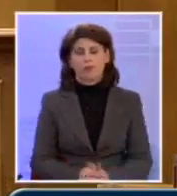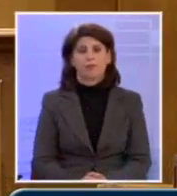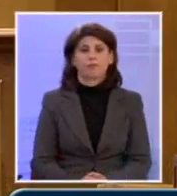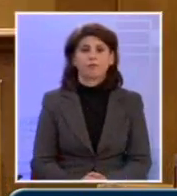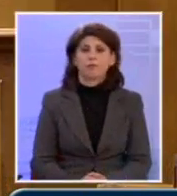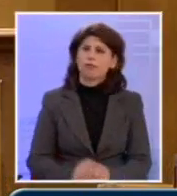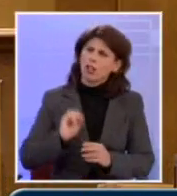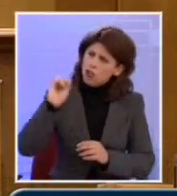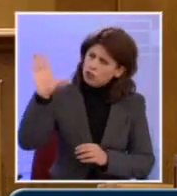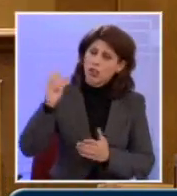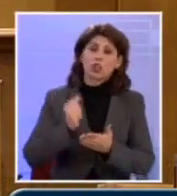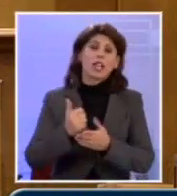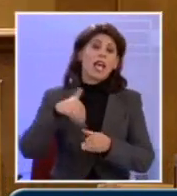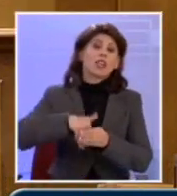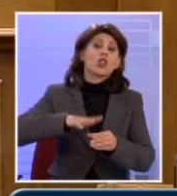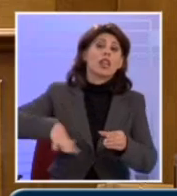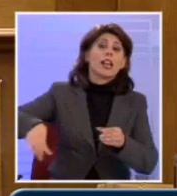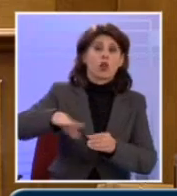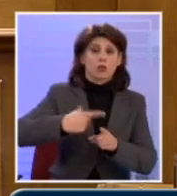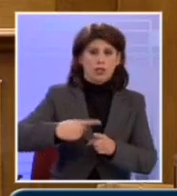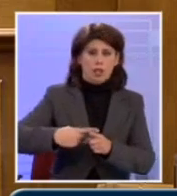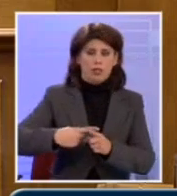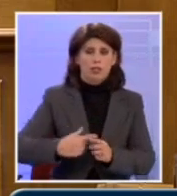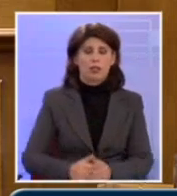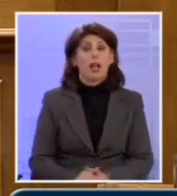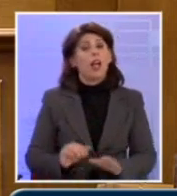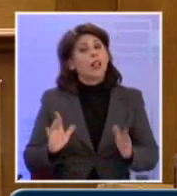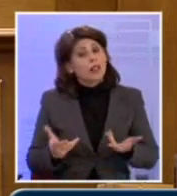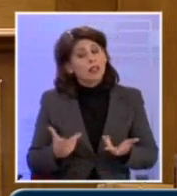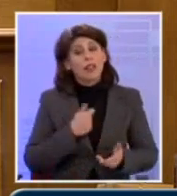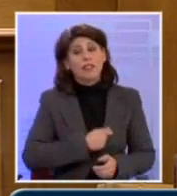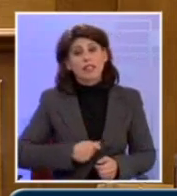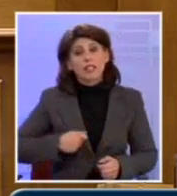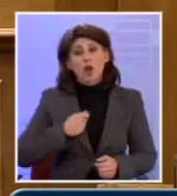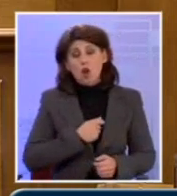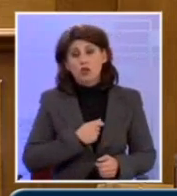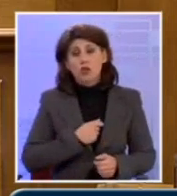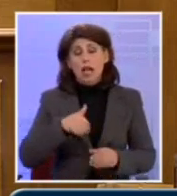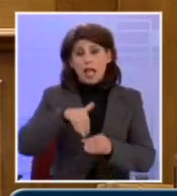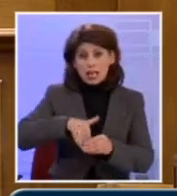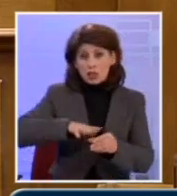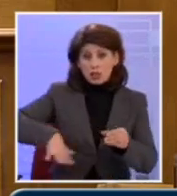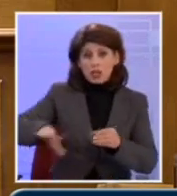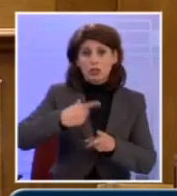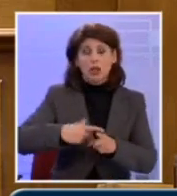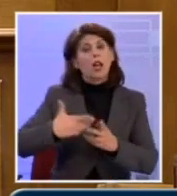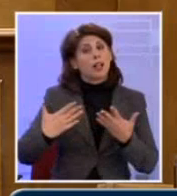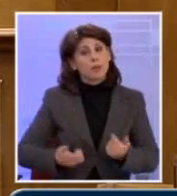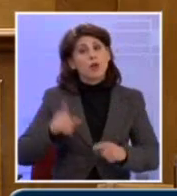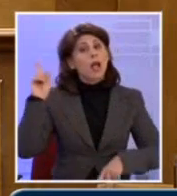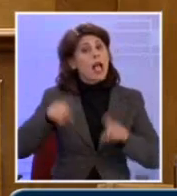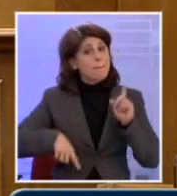Και στο εξωτερικό και στο εσωτερικό της χώρας. Γιατί δυστυχώς στο εσωτερικό της χώρας υπάρχουν κάποιοι που